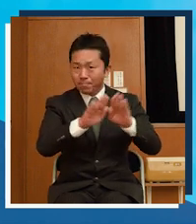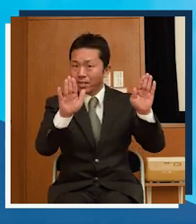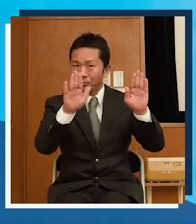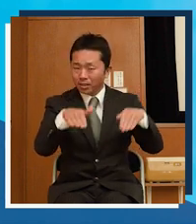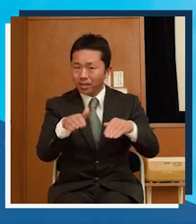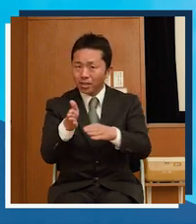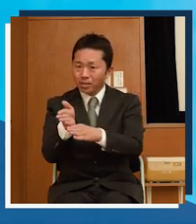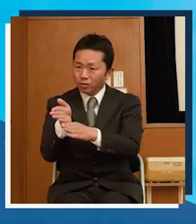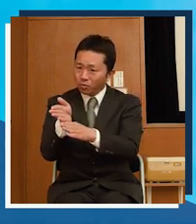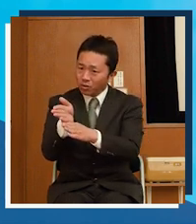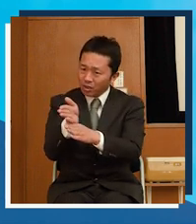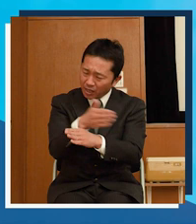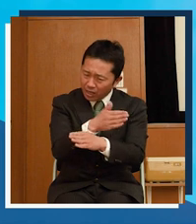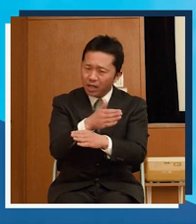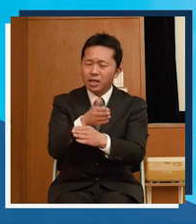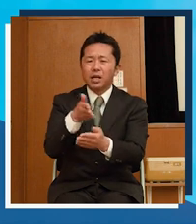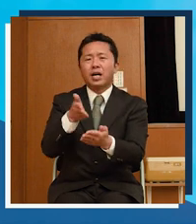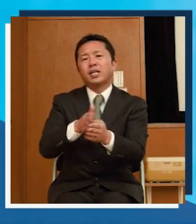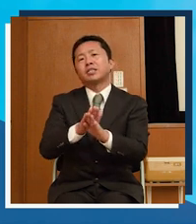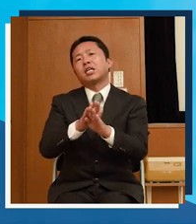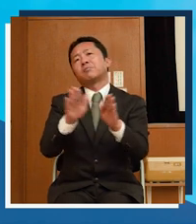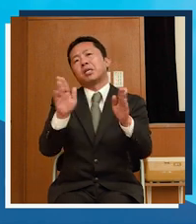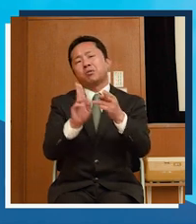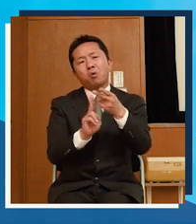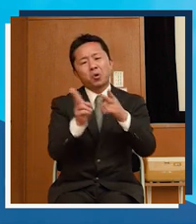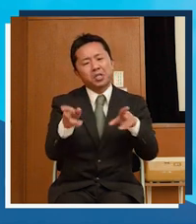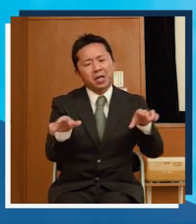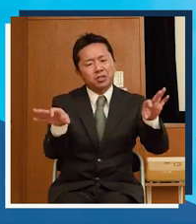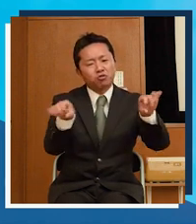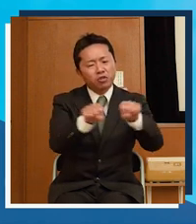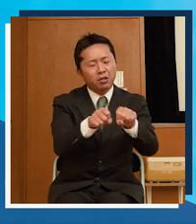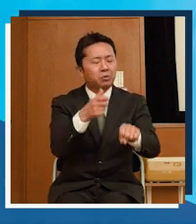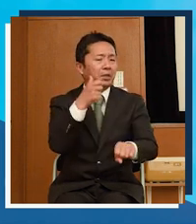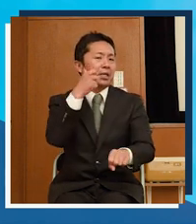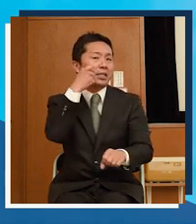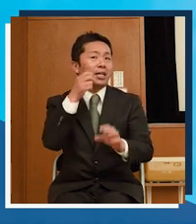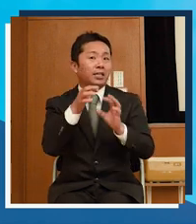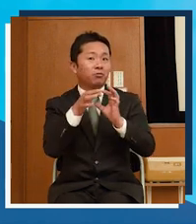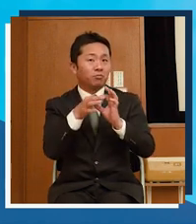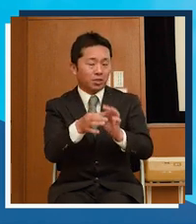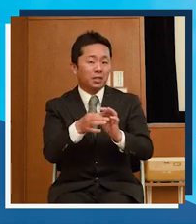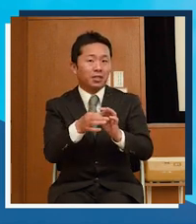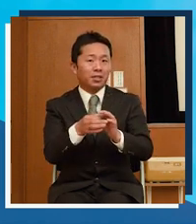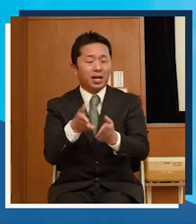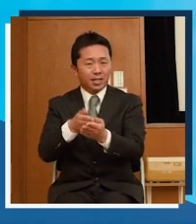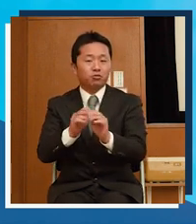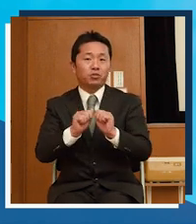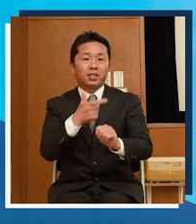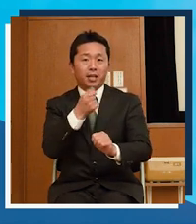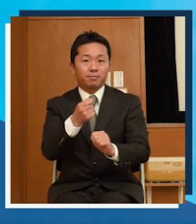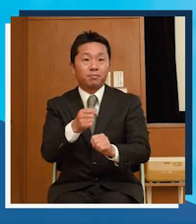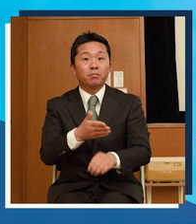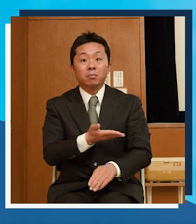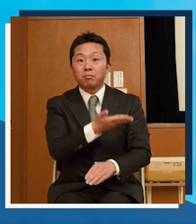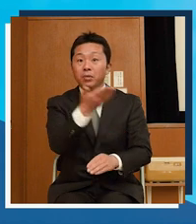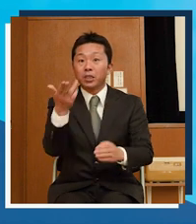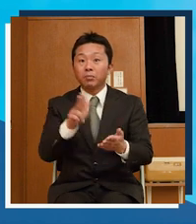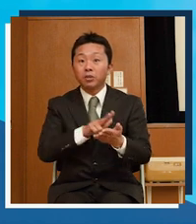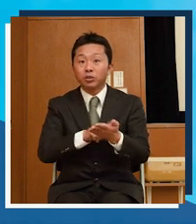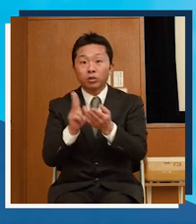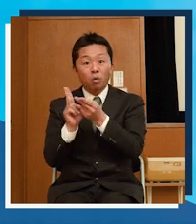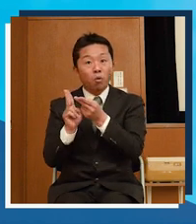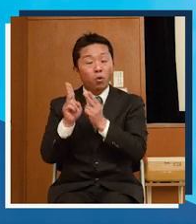もそこから話をしないと現代の沖縄につながらないというのがえ沖縄の現状ですあの今日は皆様の資料にこの